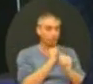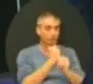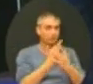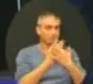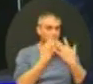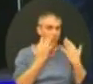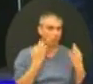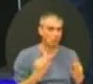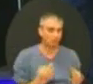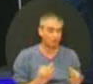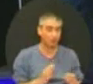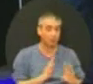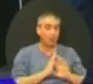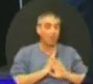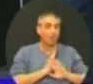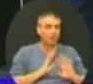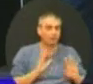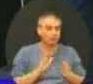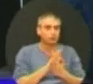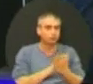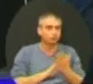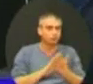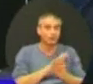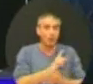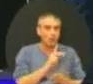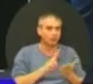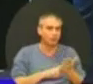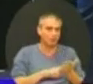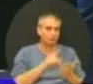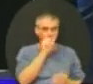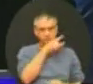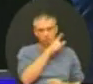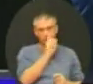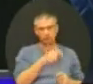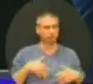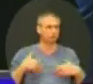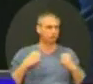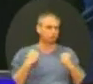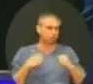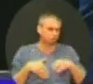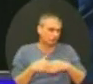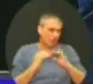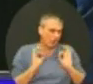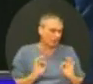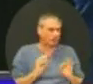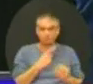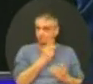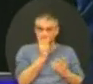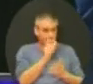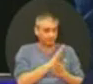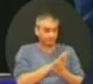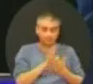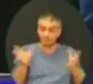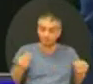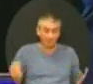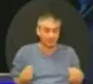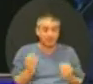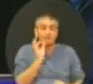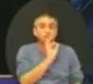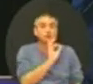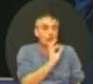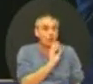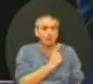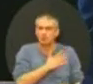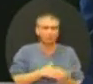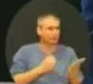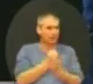ביותר. אין מזה דבר. הבן אדם, איש שלום, בן אדם שפשוט מאוד לקח את החפצים שלו. מי